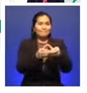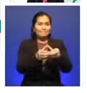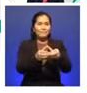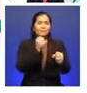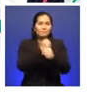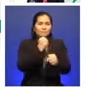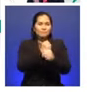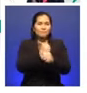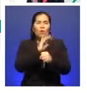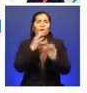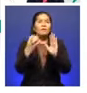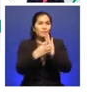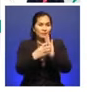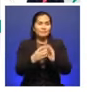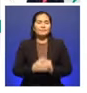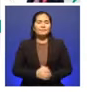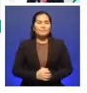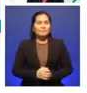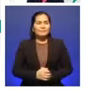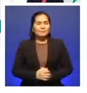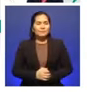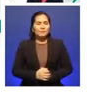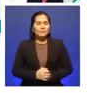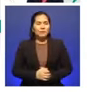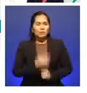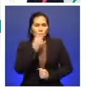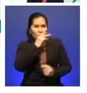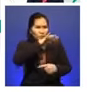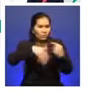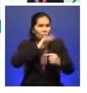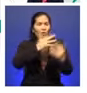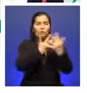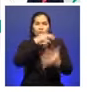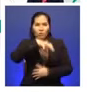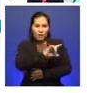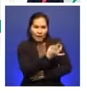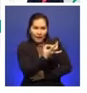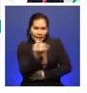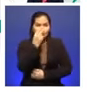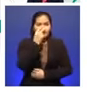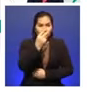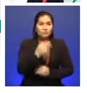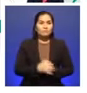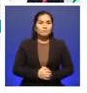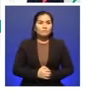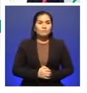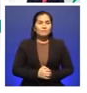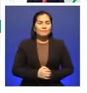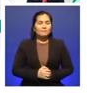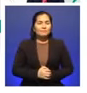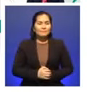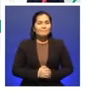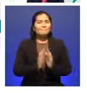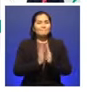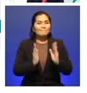ภาคกลางนะคะเข้าไปในเรือนจำเพื่อที่จะดูสภาพแวดล้อมต่างๆในเรือนจำนะคะ